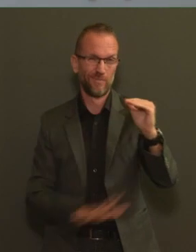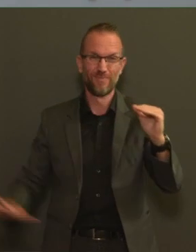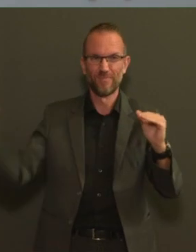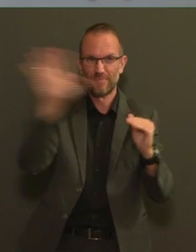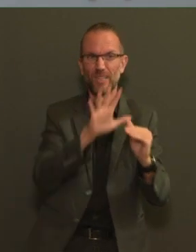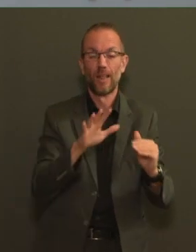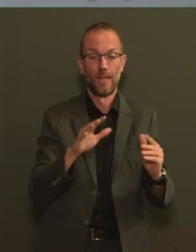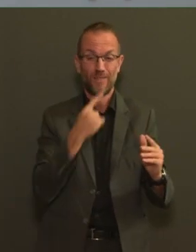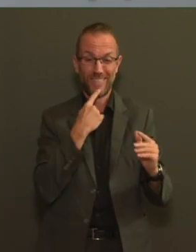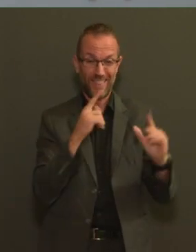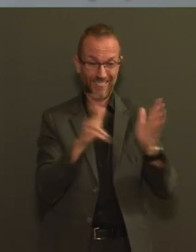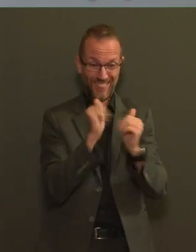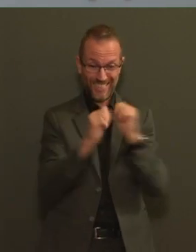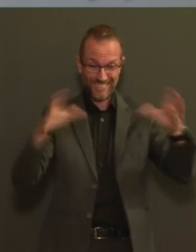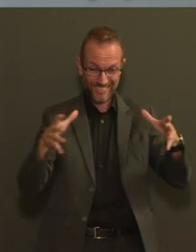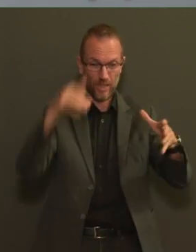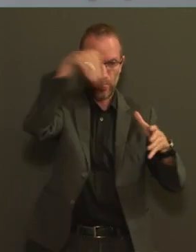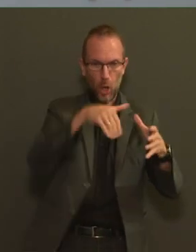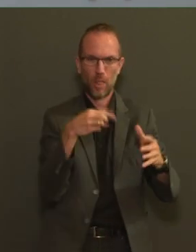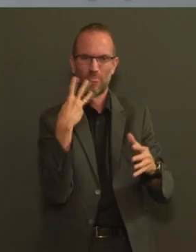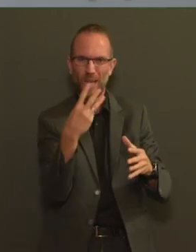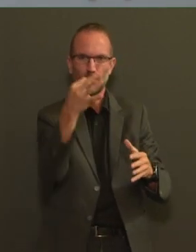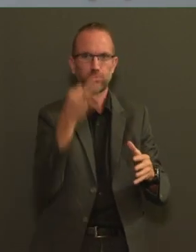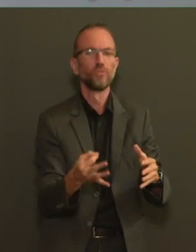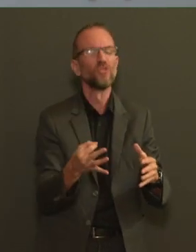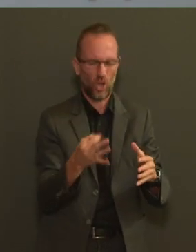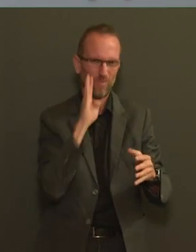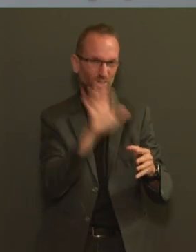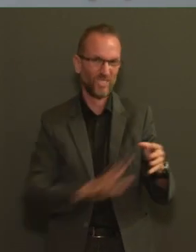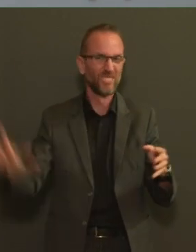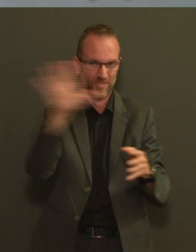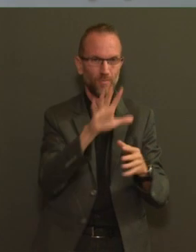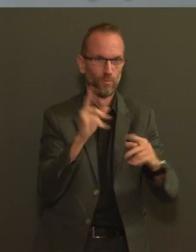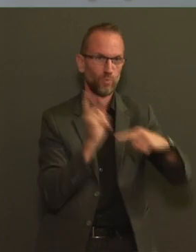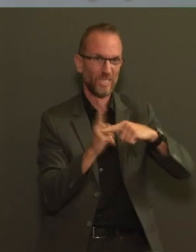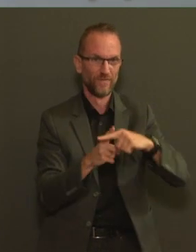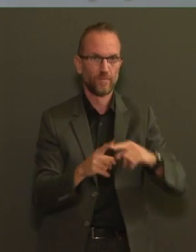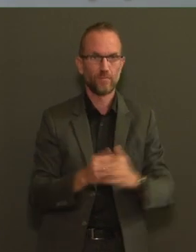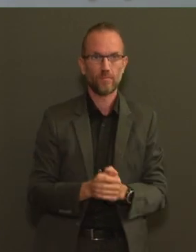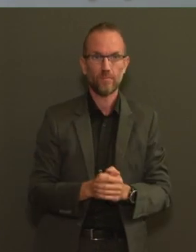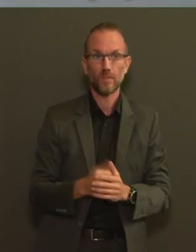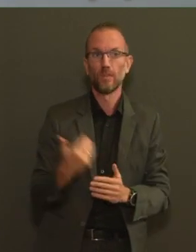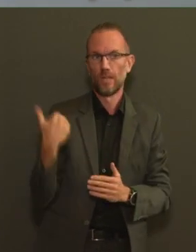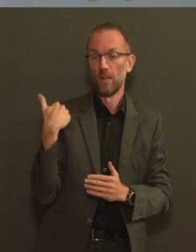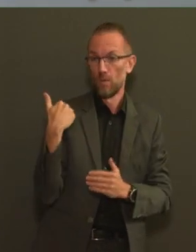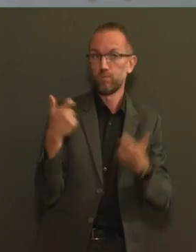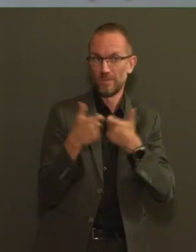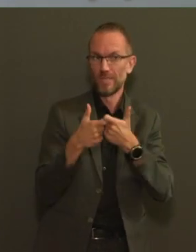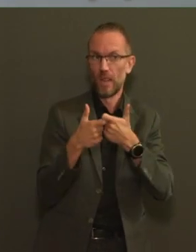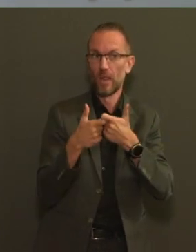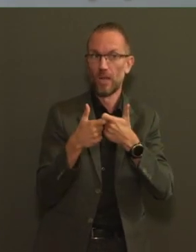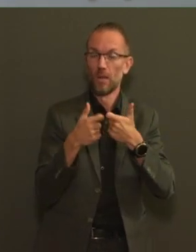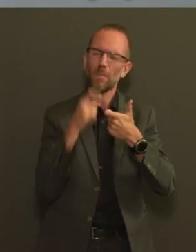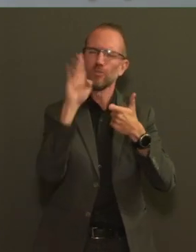13% de tests positifs. Je vous rappelle que c'était le cas seulement de Bruxelles il y a encore pas tellement longtemps. Quant